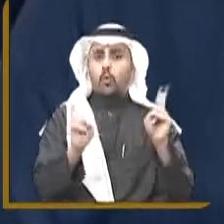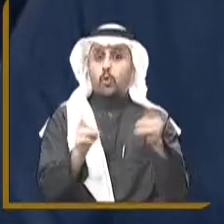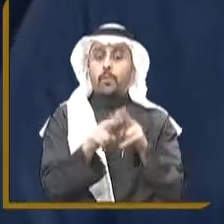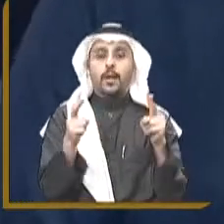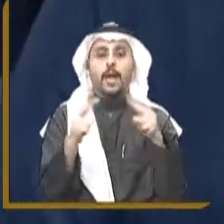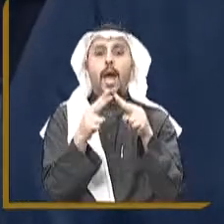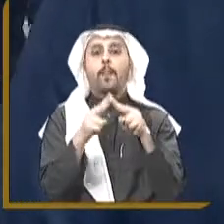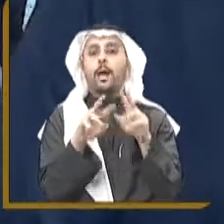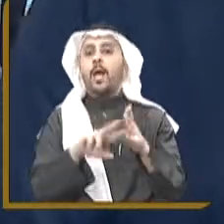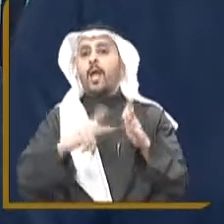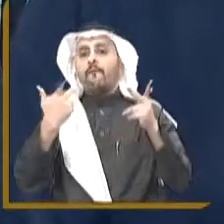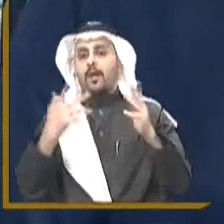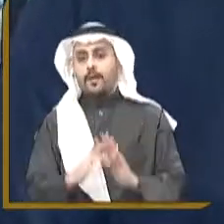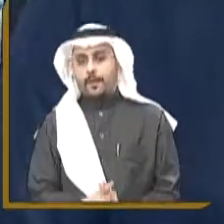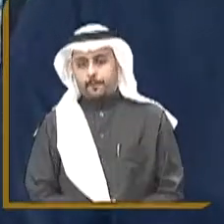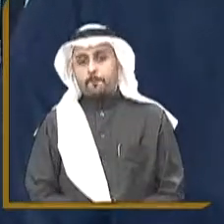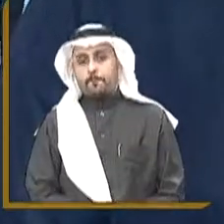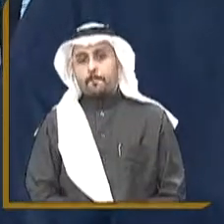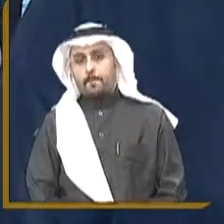خلاله.